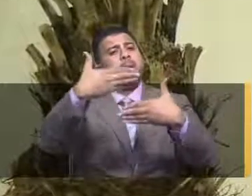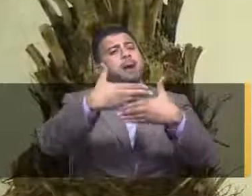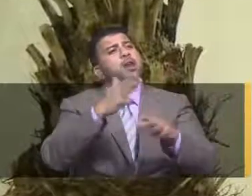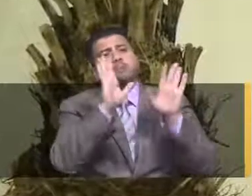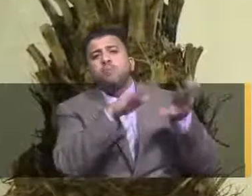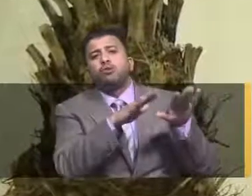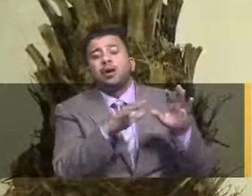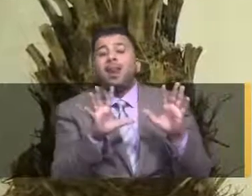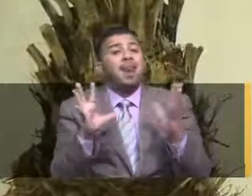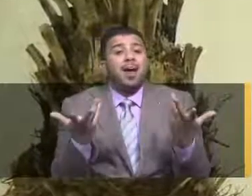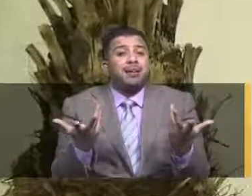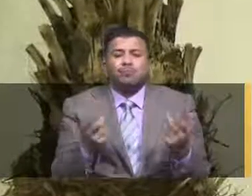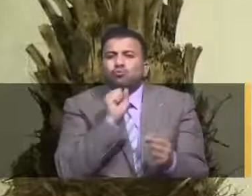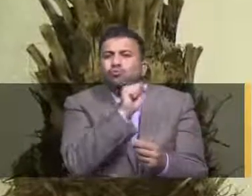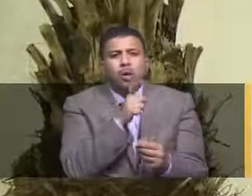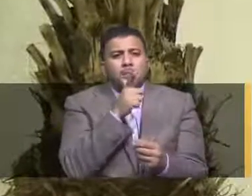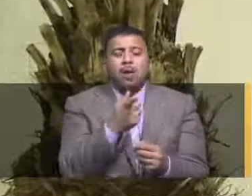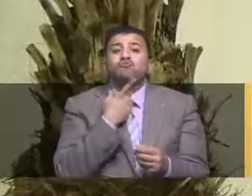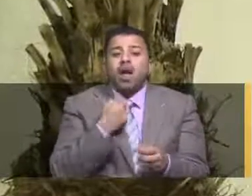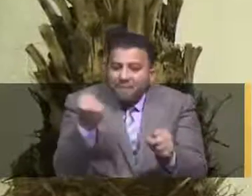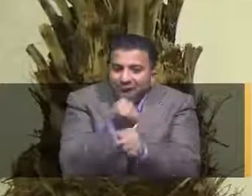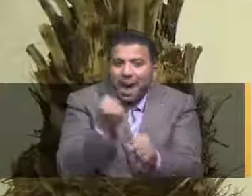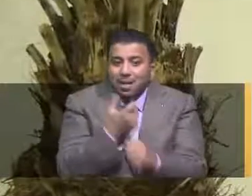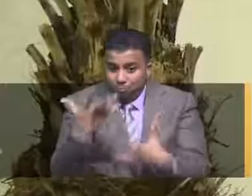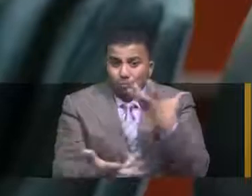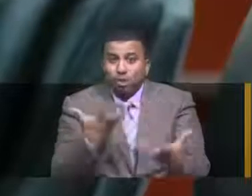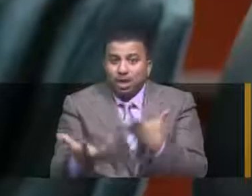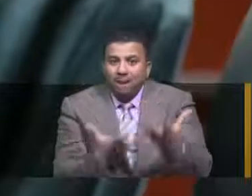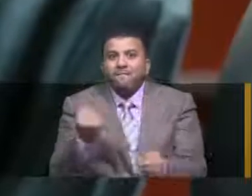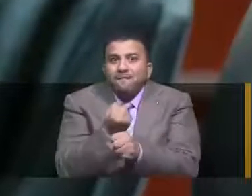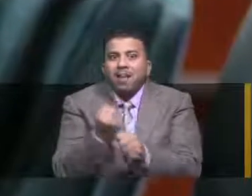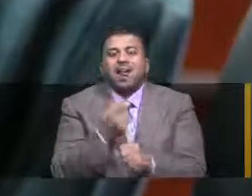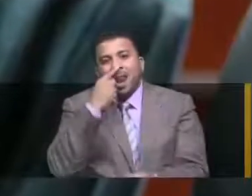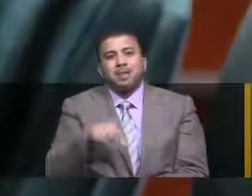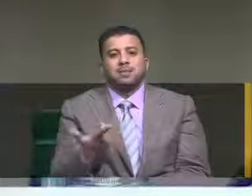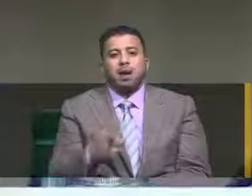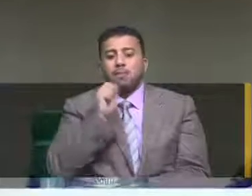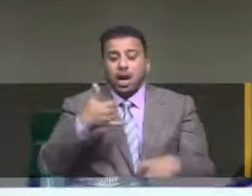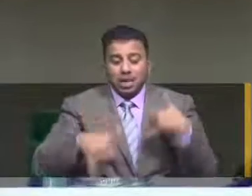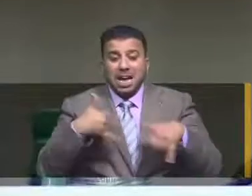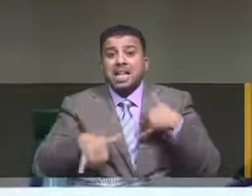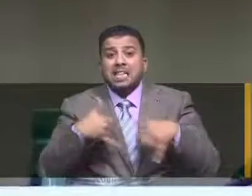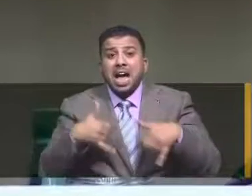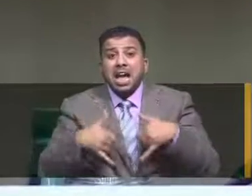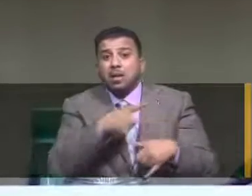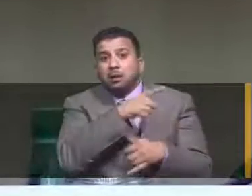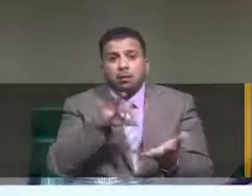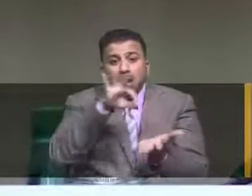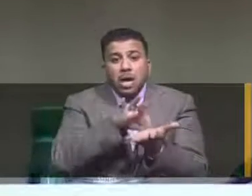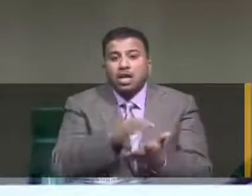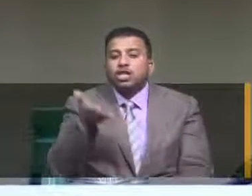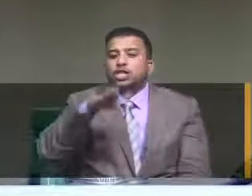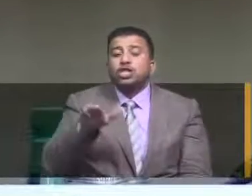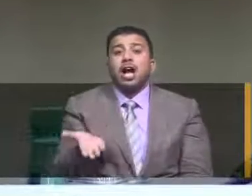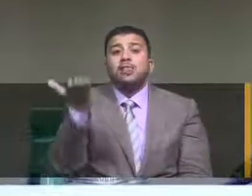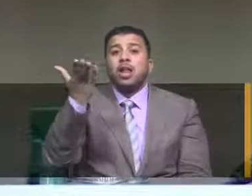فاعلين ومنتجين. احتضان الجزائر للقاء يعكس دعم بلد الشهداء الكبير للغة الضاد. نعم، هذا هو